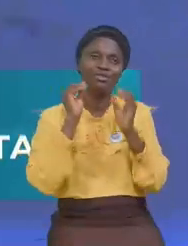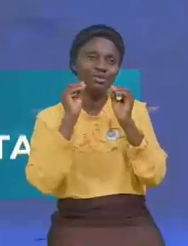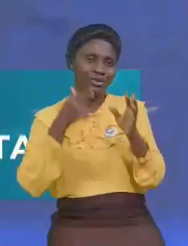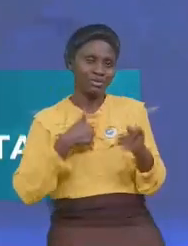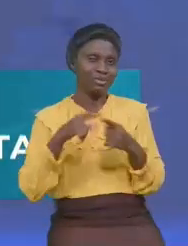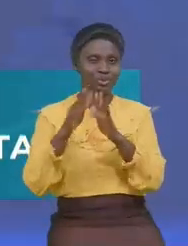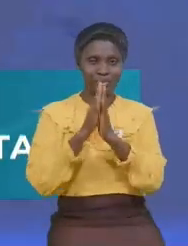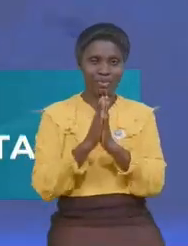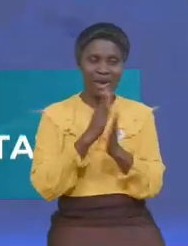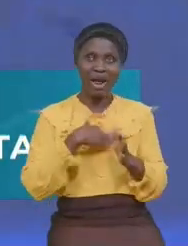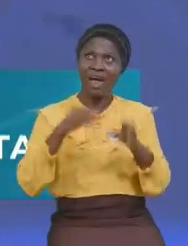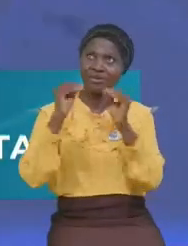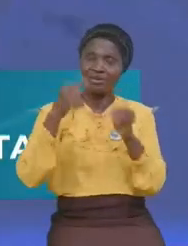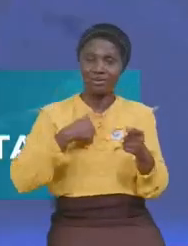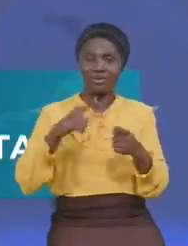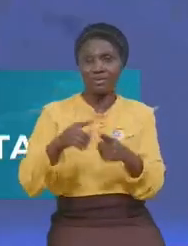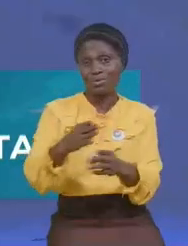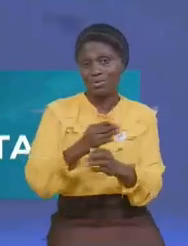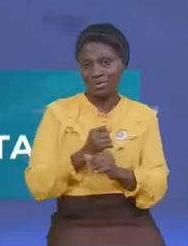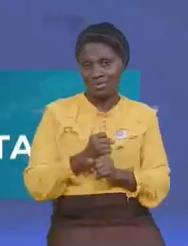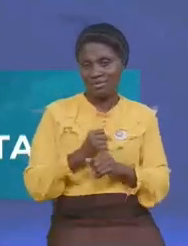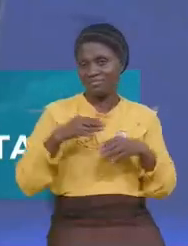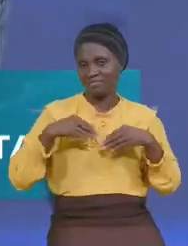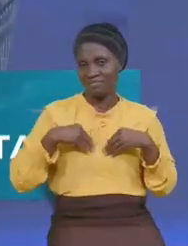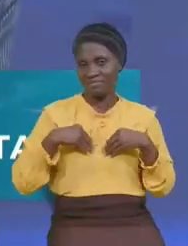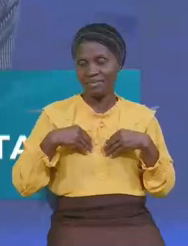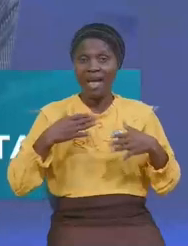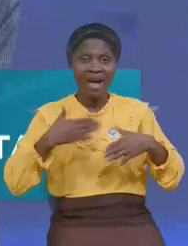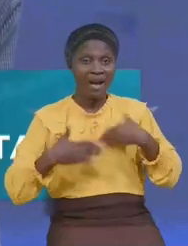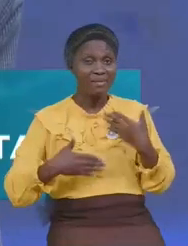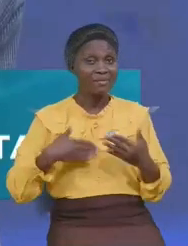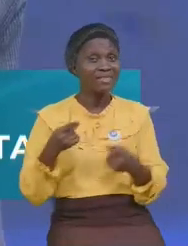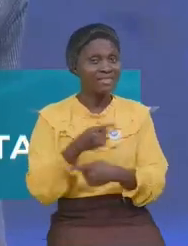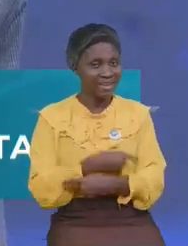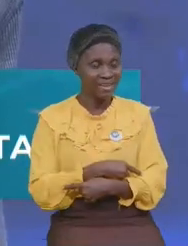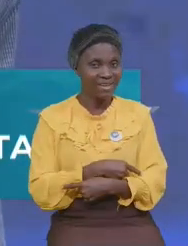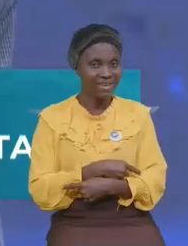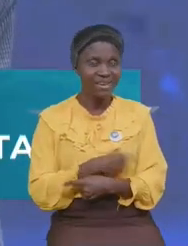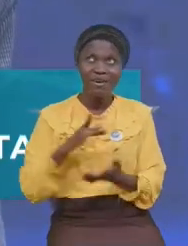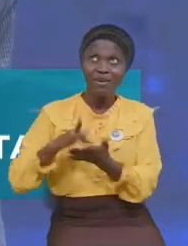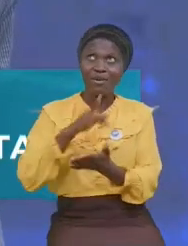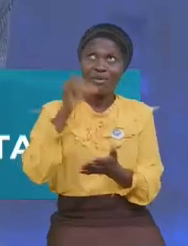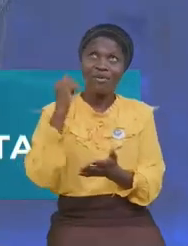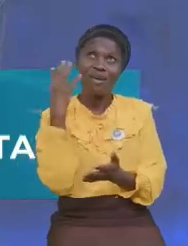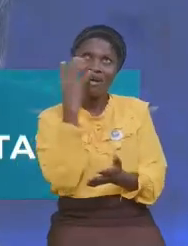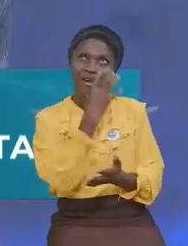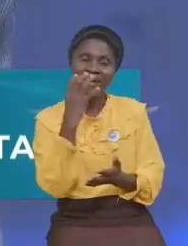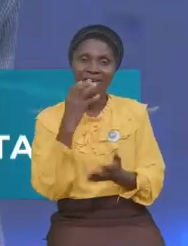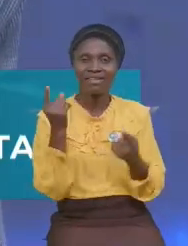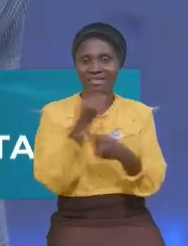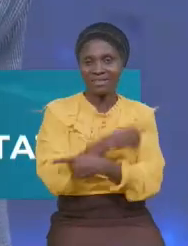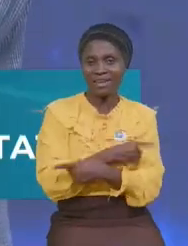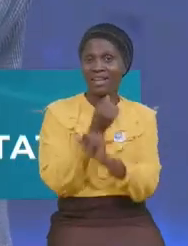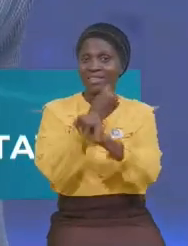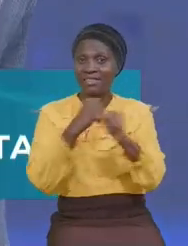il m'enseigne à prier et m'enseigne à recevoir. Jour heureux, jour glorieux, le jour